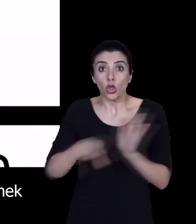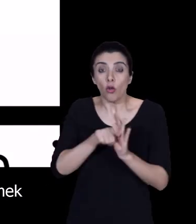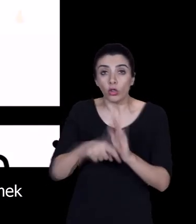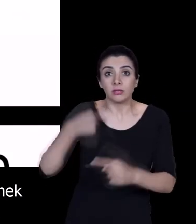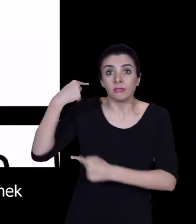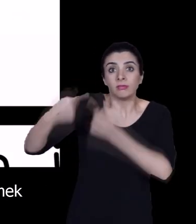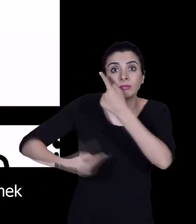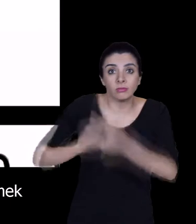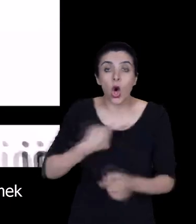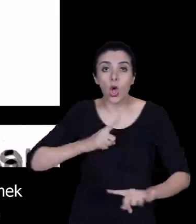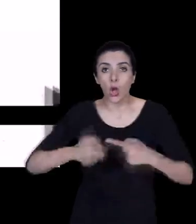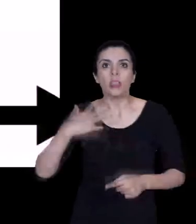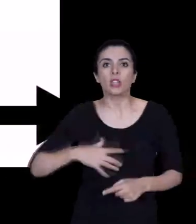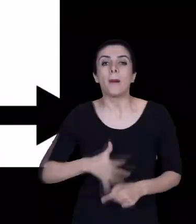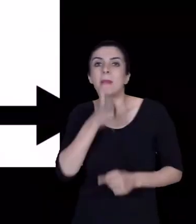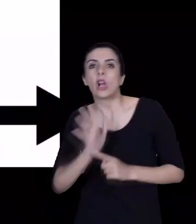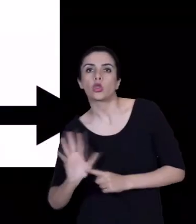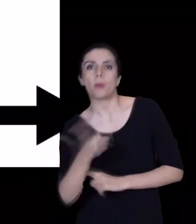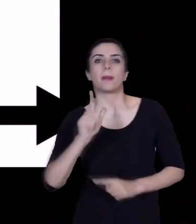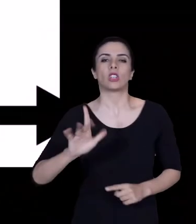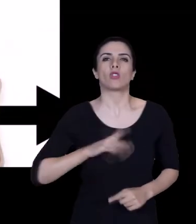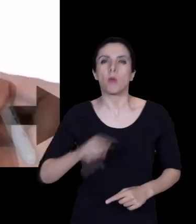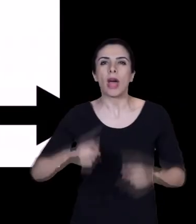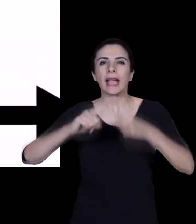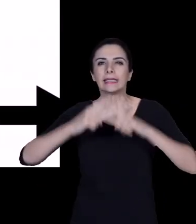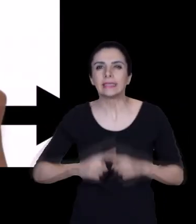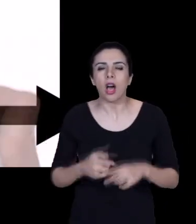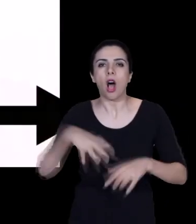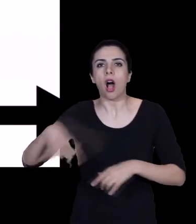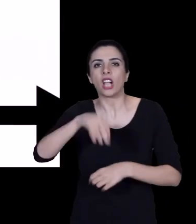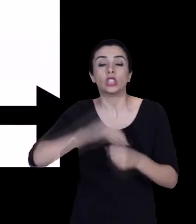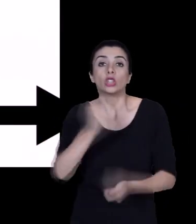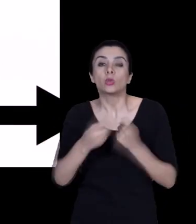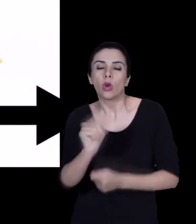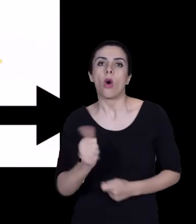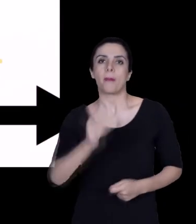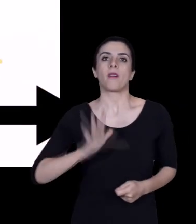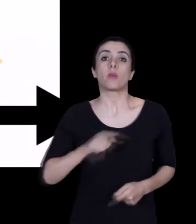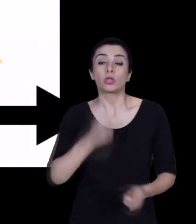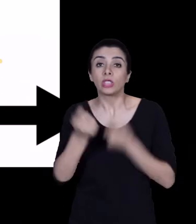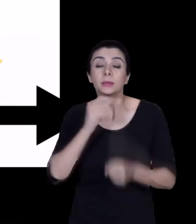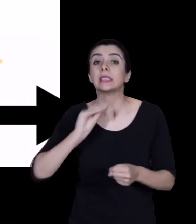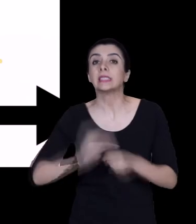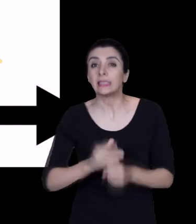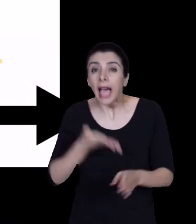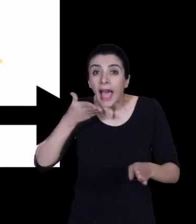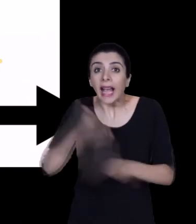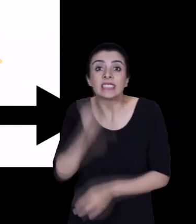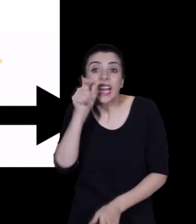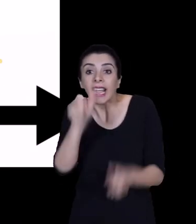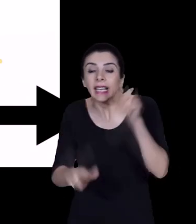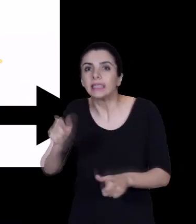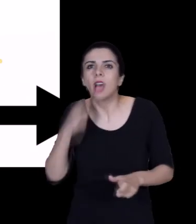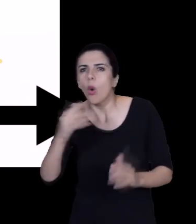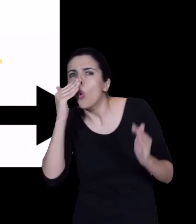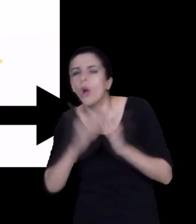yönetmek adına bilgi toplamaya ihtiyaç duydu. Böylece istatistik alanındaki çalışmalar önem kazandı. Bu çalışmalar gerçek